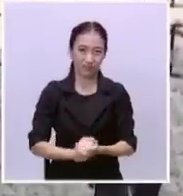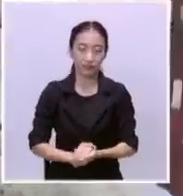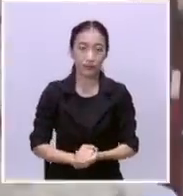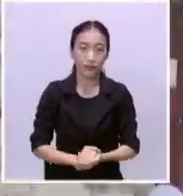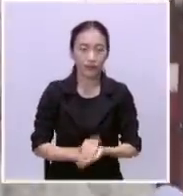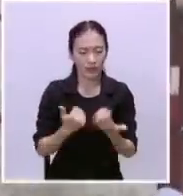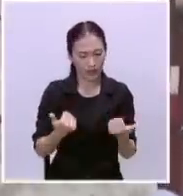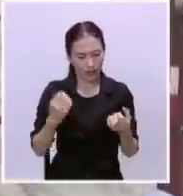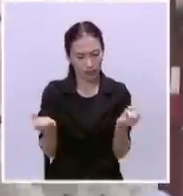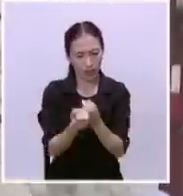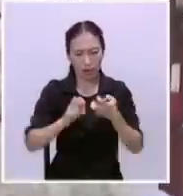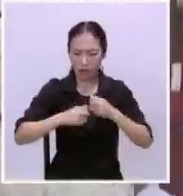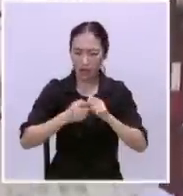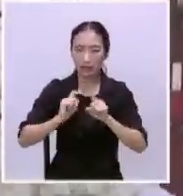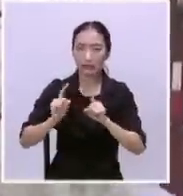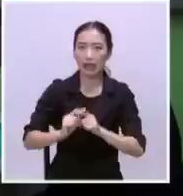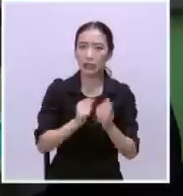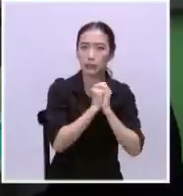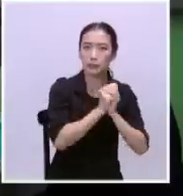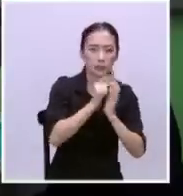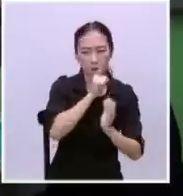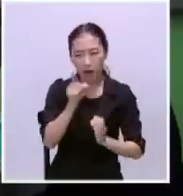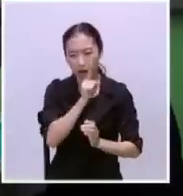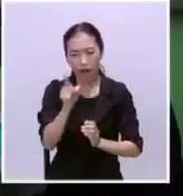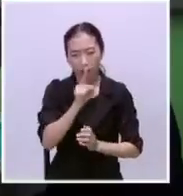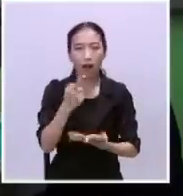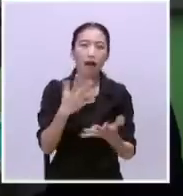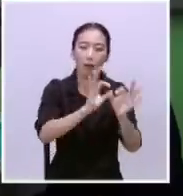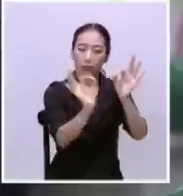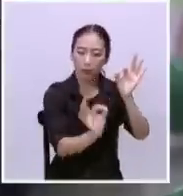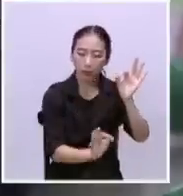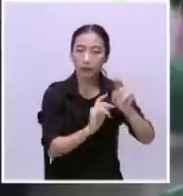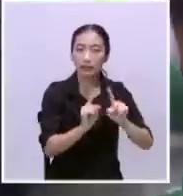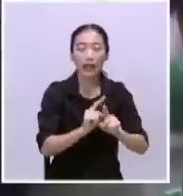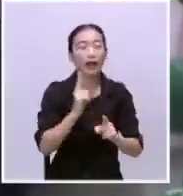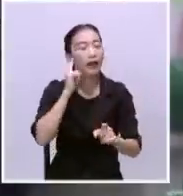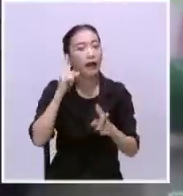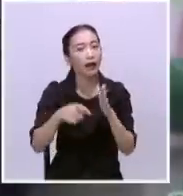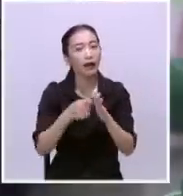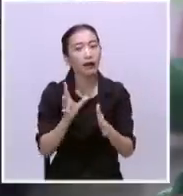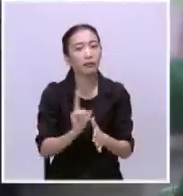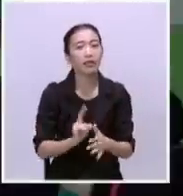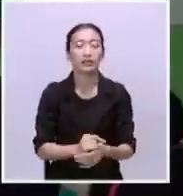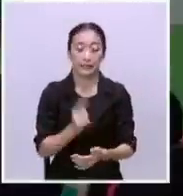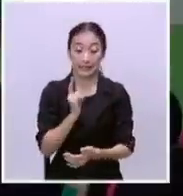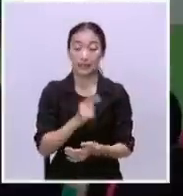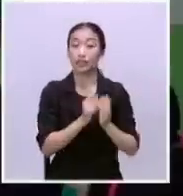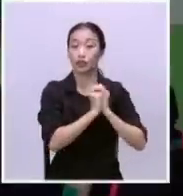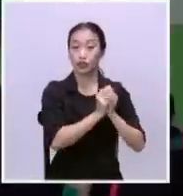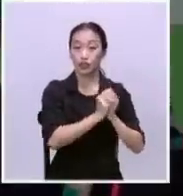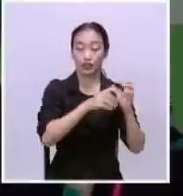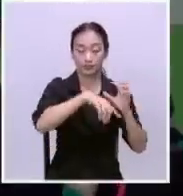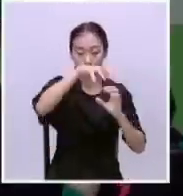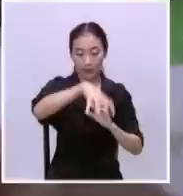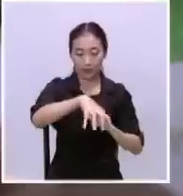ไรขึ้นทำไมถึงมีการตอบโต้กันเผ็ดร้อนแบบนี้นะคะเพราะว่าซินเจียงเนี่ยเป็นดินแดนที่สำคัญของจีนนะคะเป็นเขตปกคร